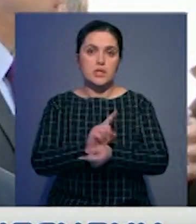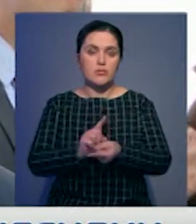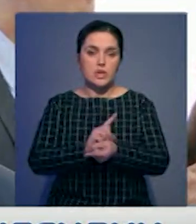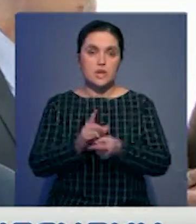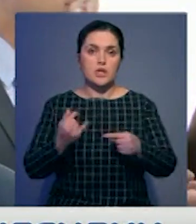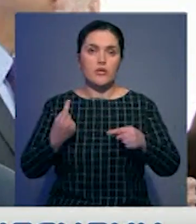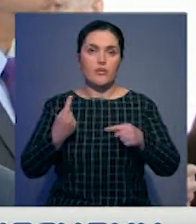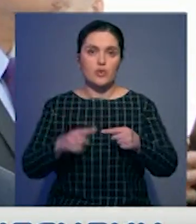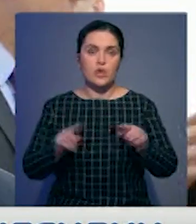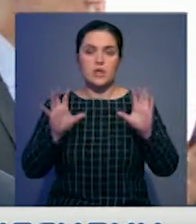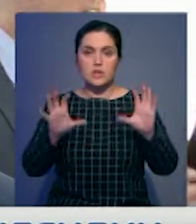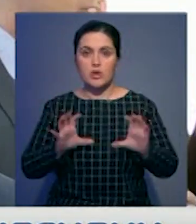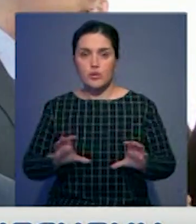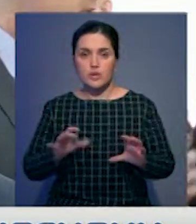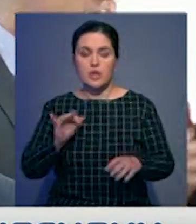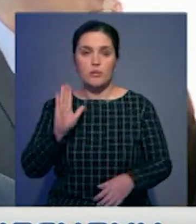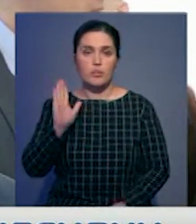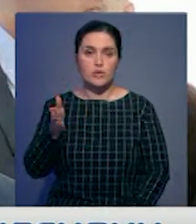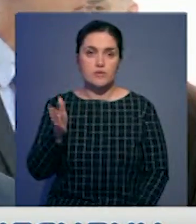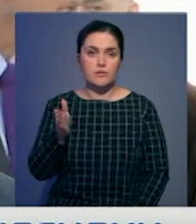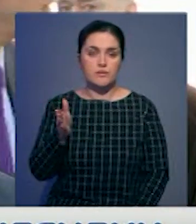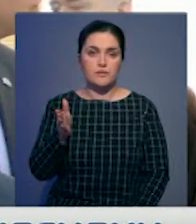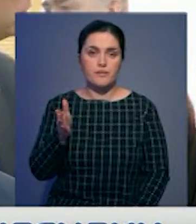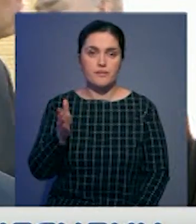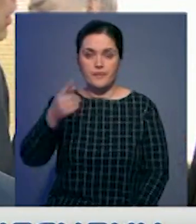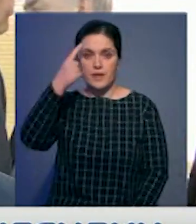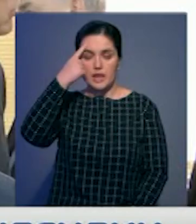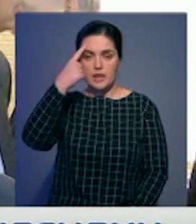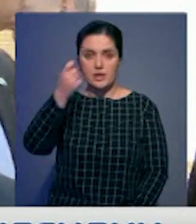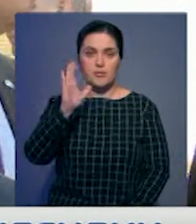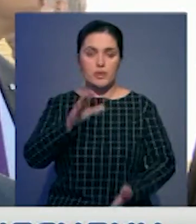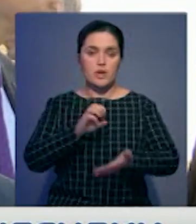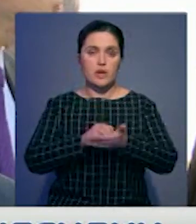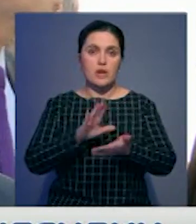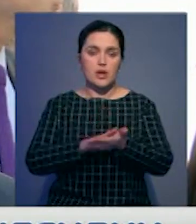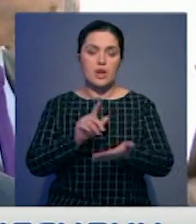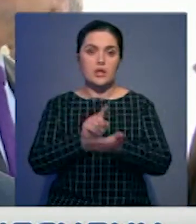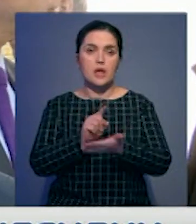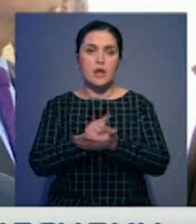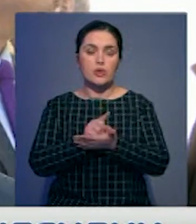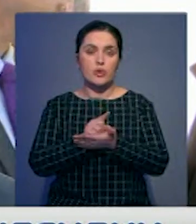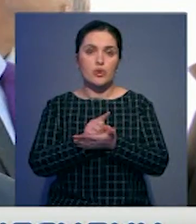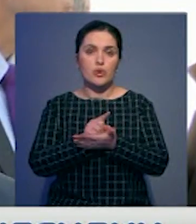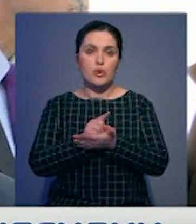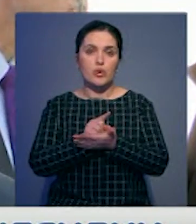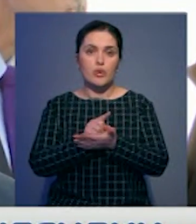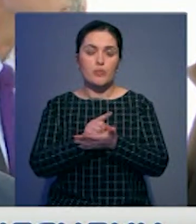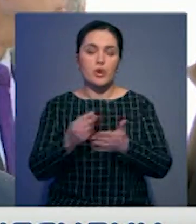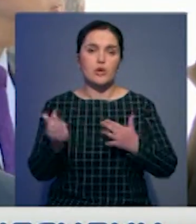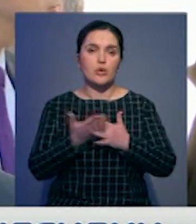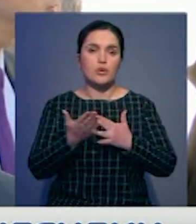в другие законы, в том числе будем просить о внесении изменений в налоговый кодекс, получение преференций